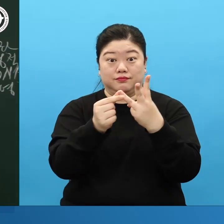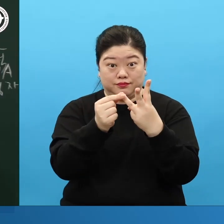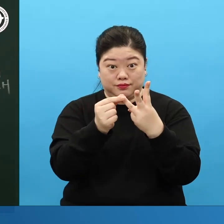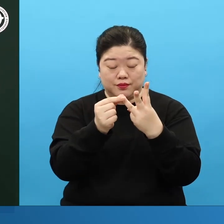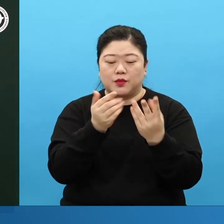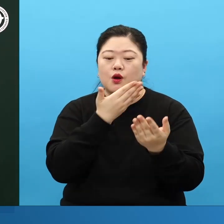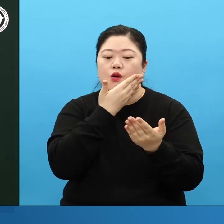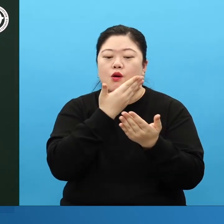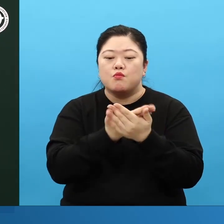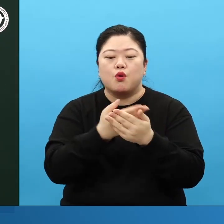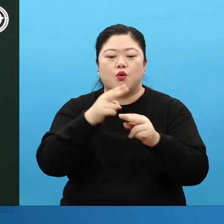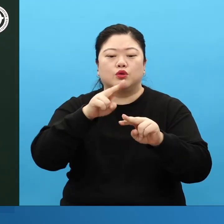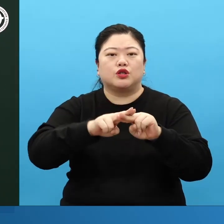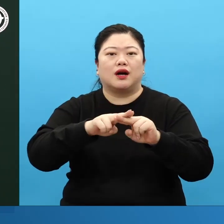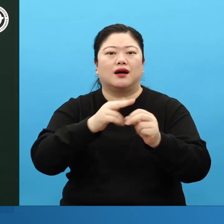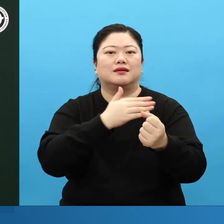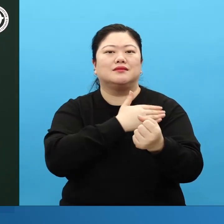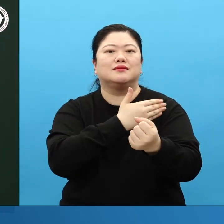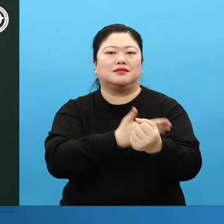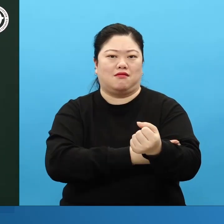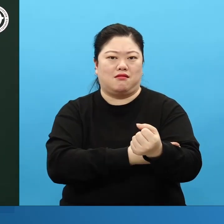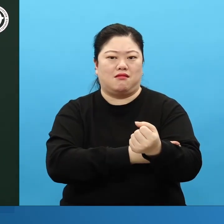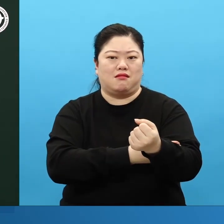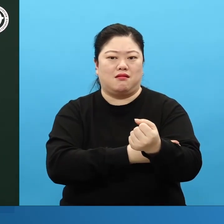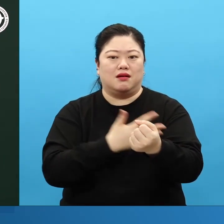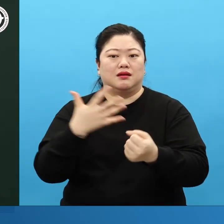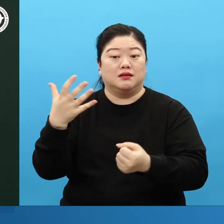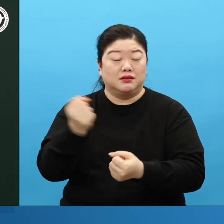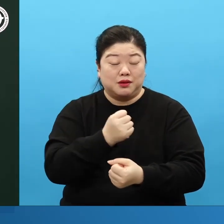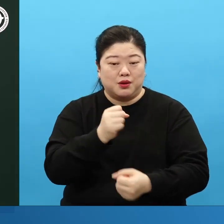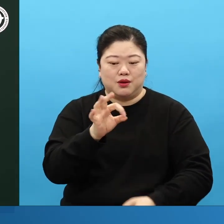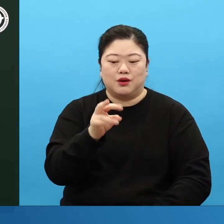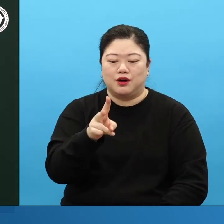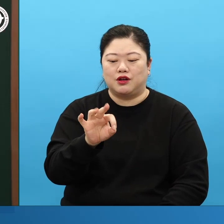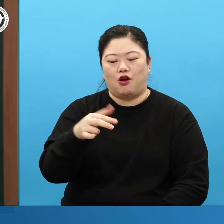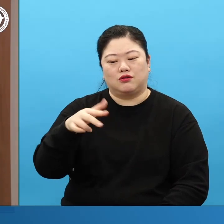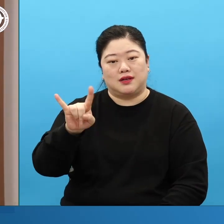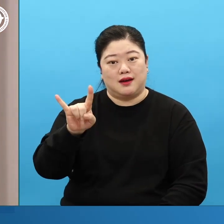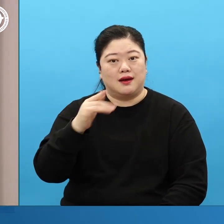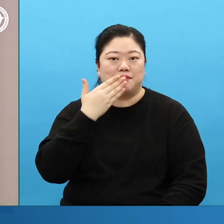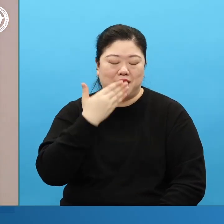Por eso desde ahora, con el poder del trono celestial, yo poseo ese poder. 이걸 보고